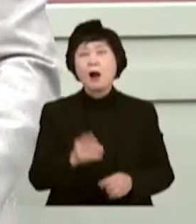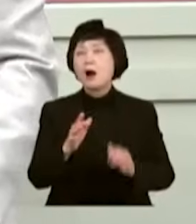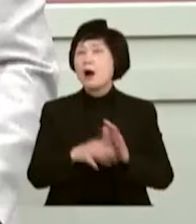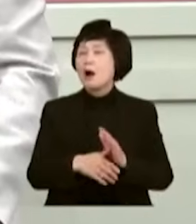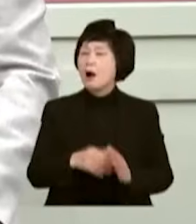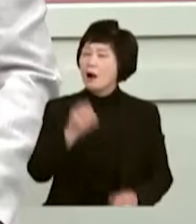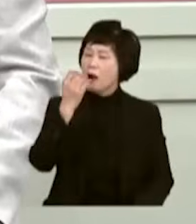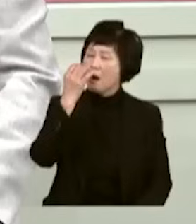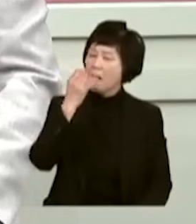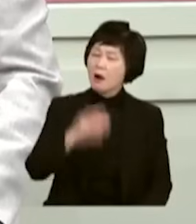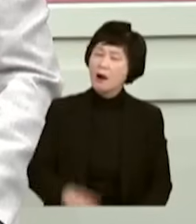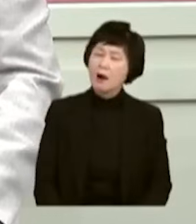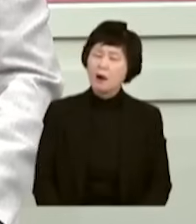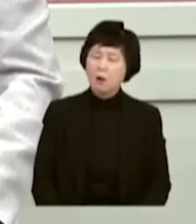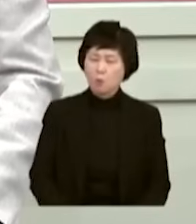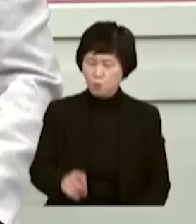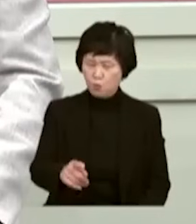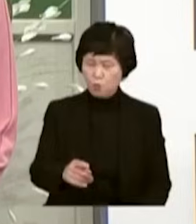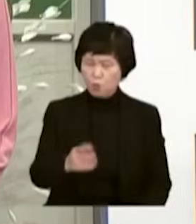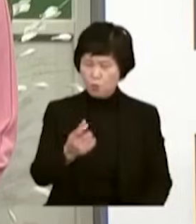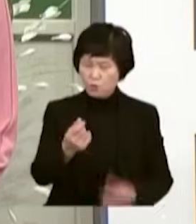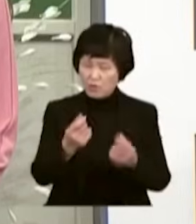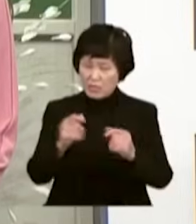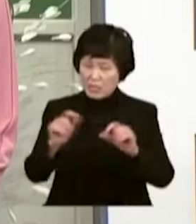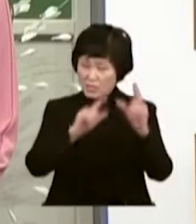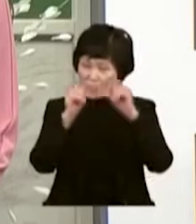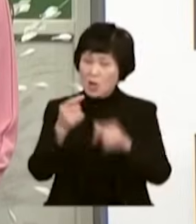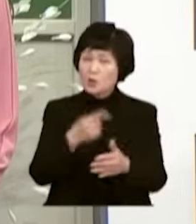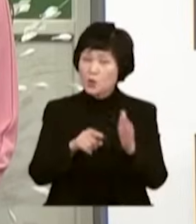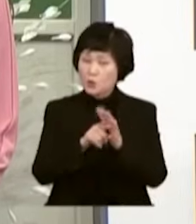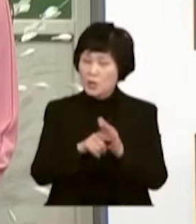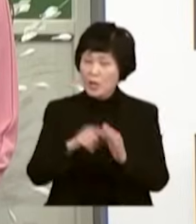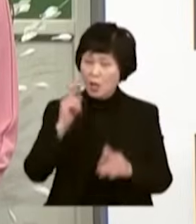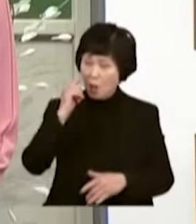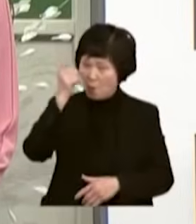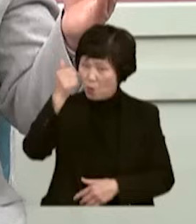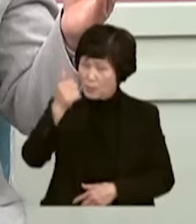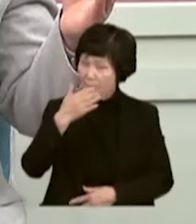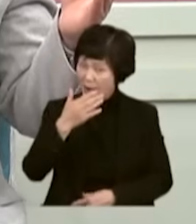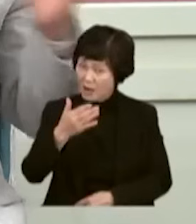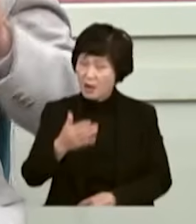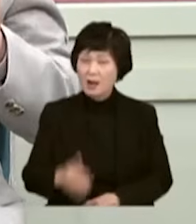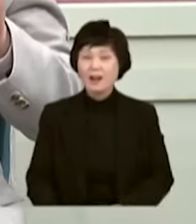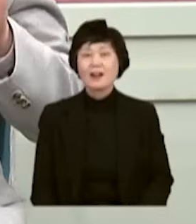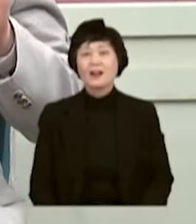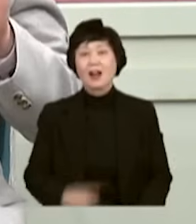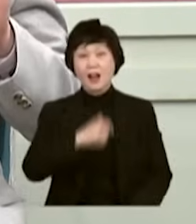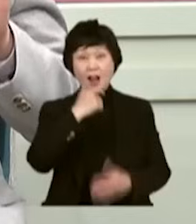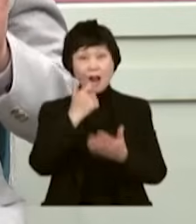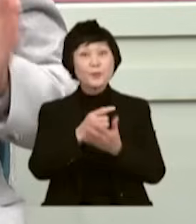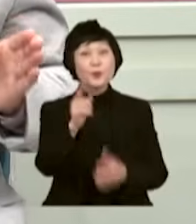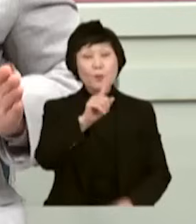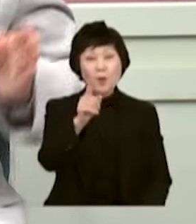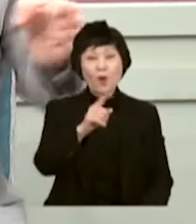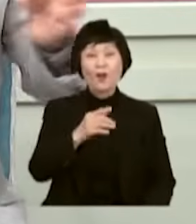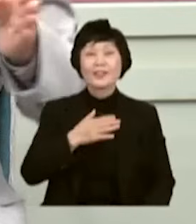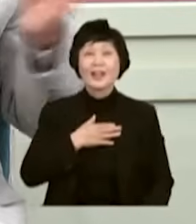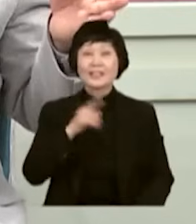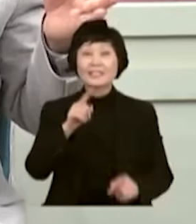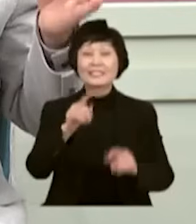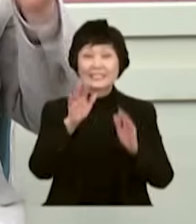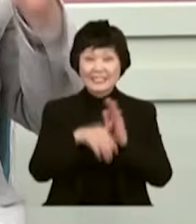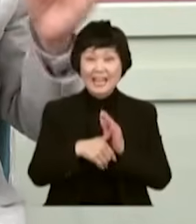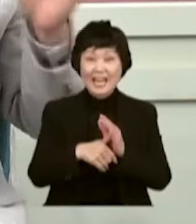않았어요. 그래서 아니 근데 야 이러려고 근데 목사님을 왜, 하시나? 왜 감동받았다는 거예요? 근데 그때 저는 저 신학교를 10년 재수 들어가 다닐